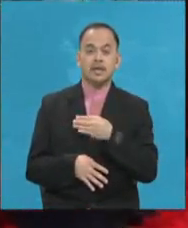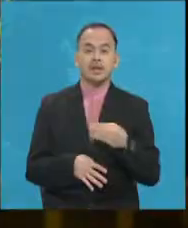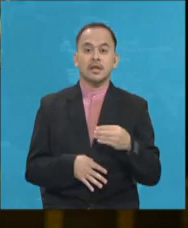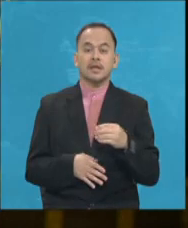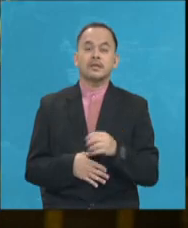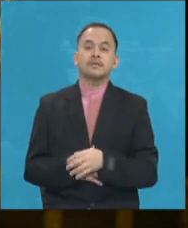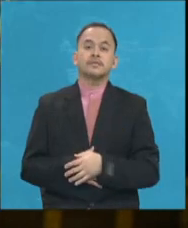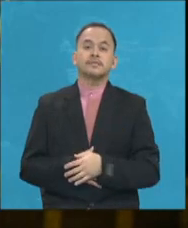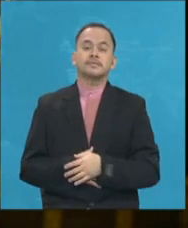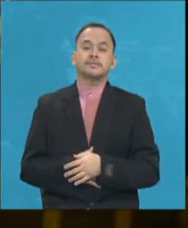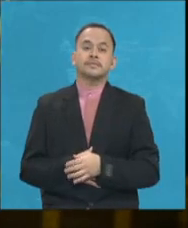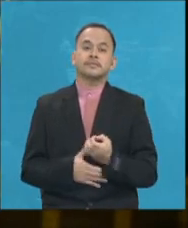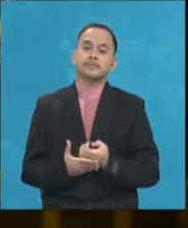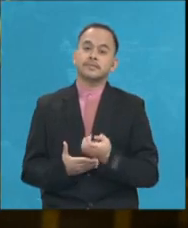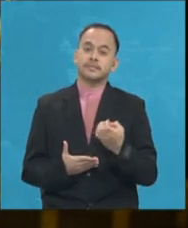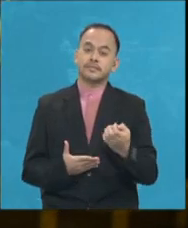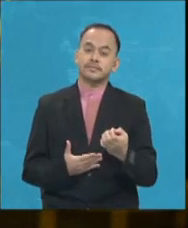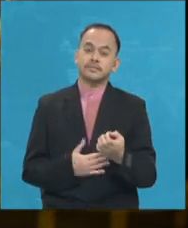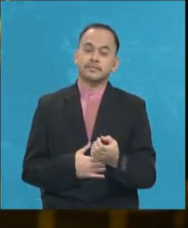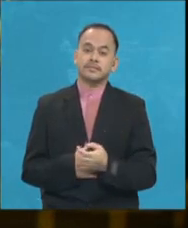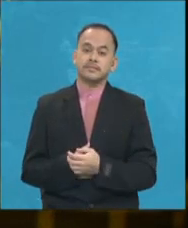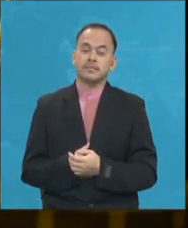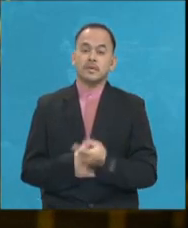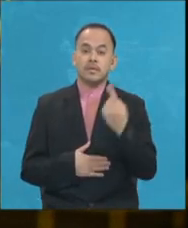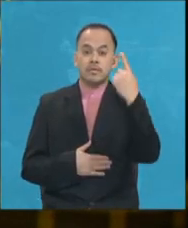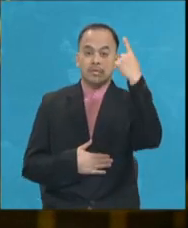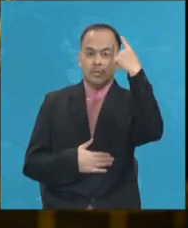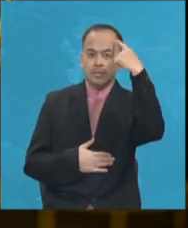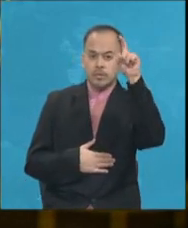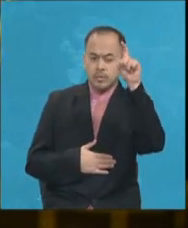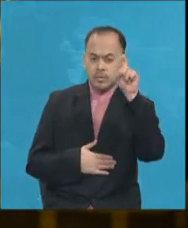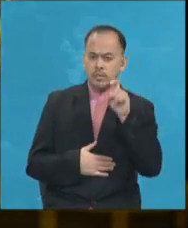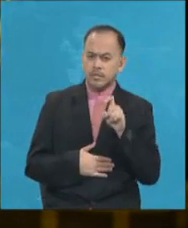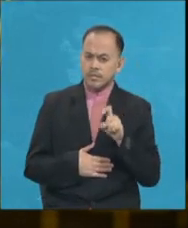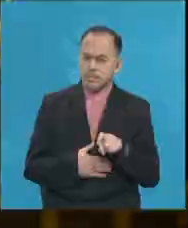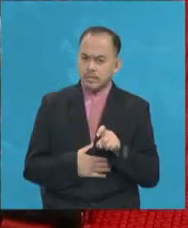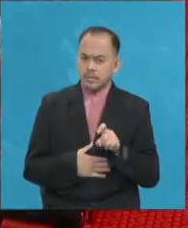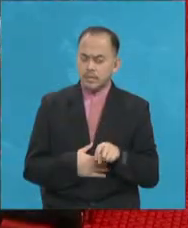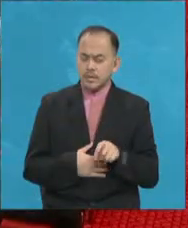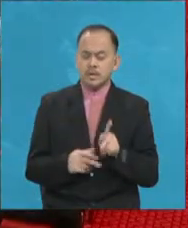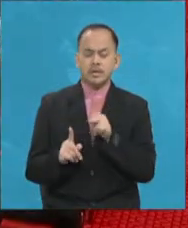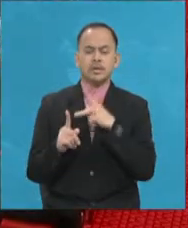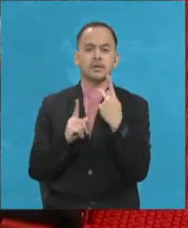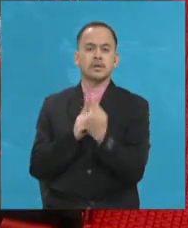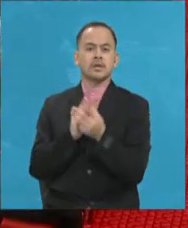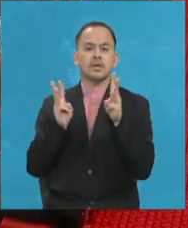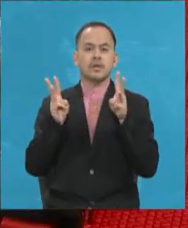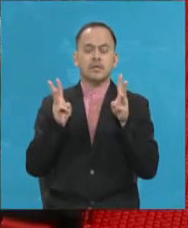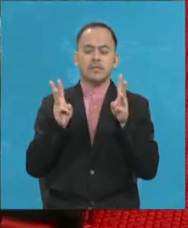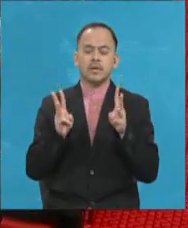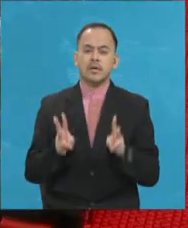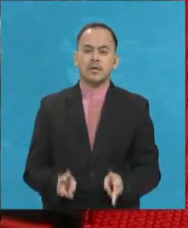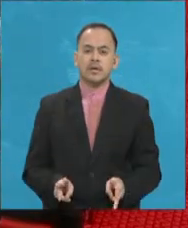ekonomi sebagai untuk memastikan kesejahteraan warga